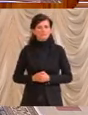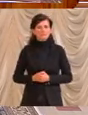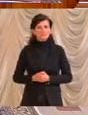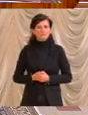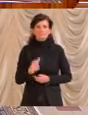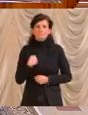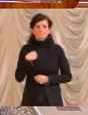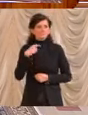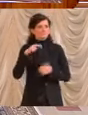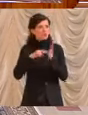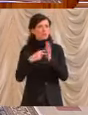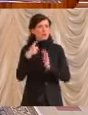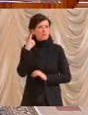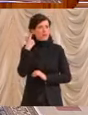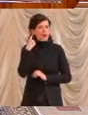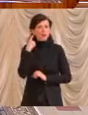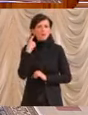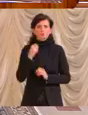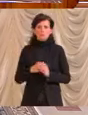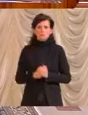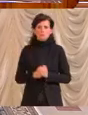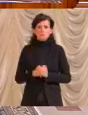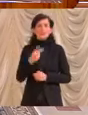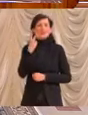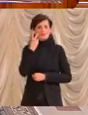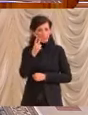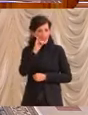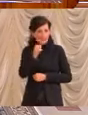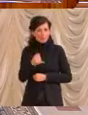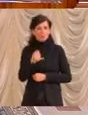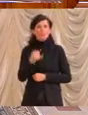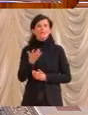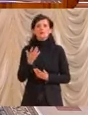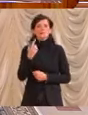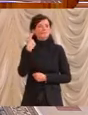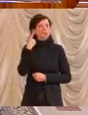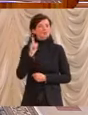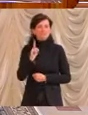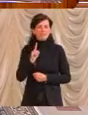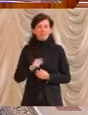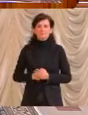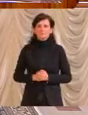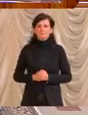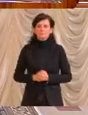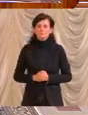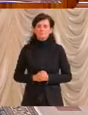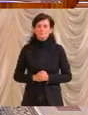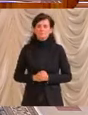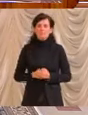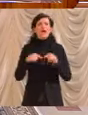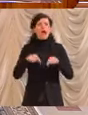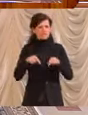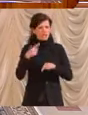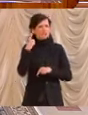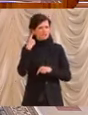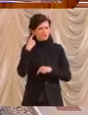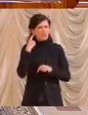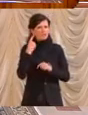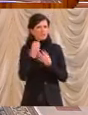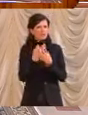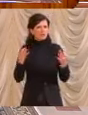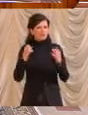Non la sentiamo, Matano, la vediamo ma non la sentiamo. Mi sente? Adesso sì, pare.